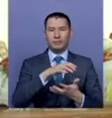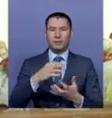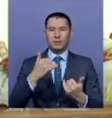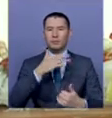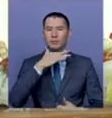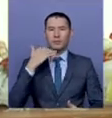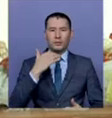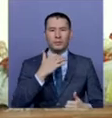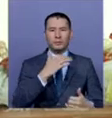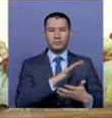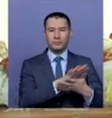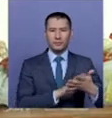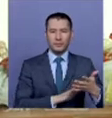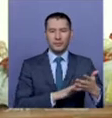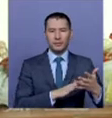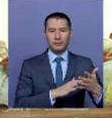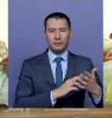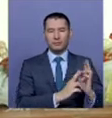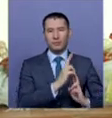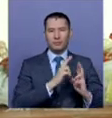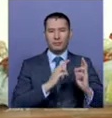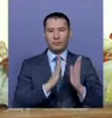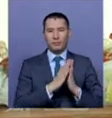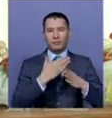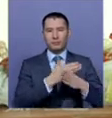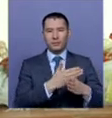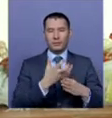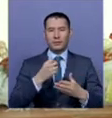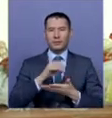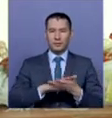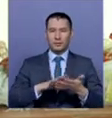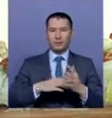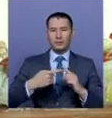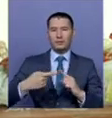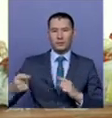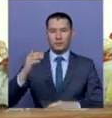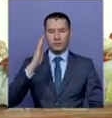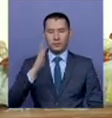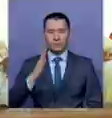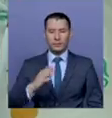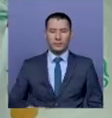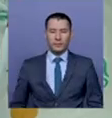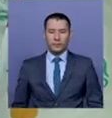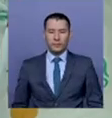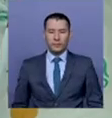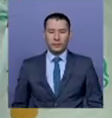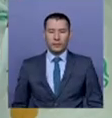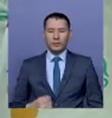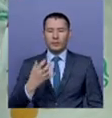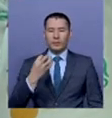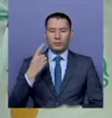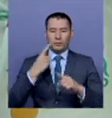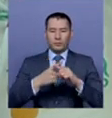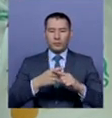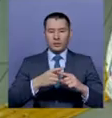өтініштер түсуде ауданымызда, сондықтан бұл акциямыз ары қарай жалғасын табады. Бұдан бөлек осал